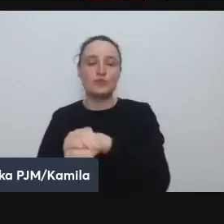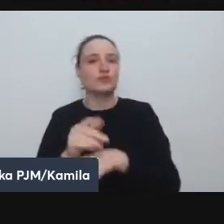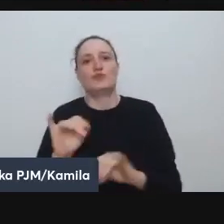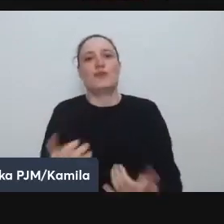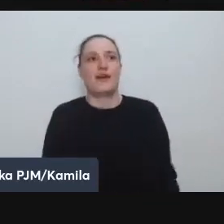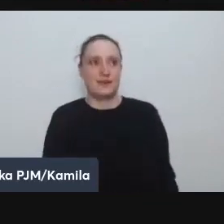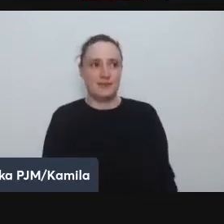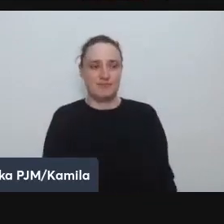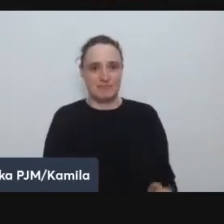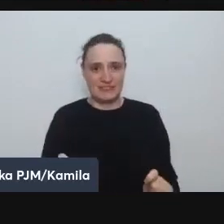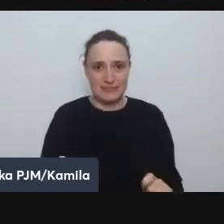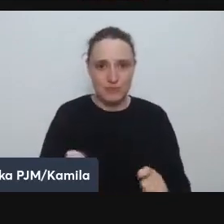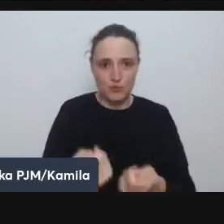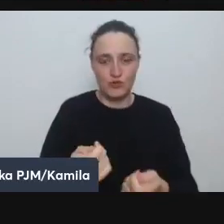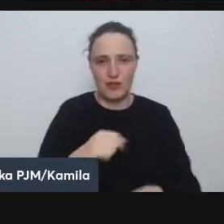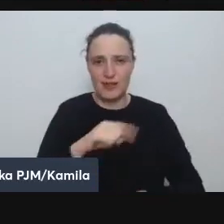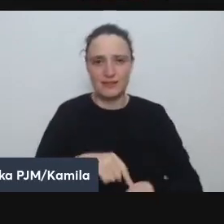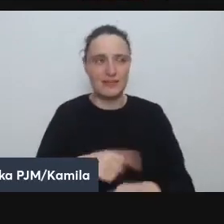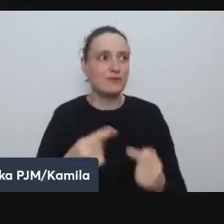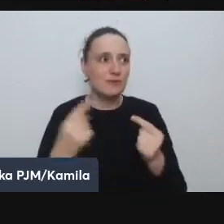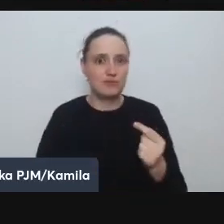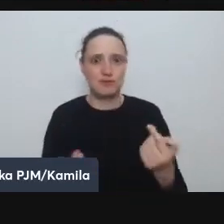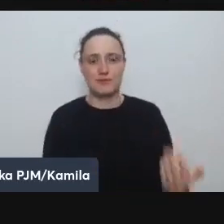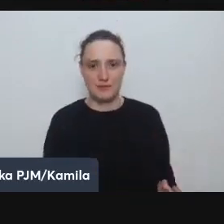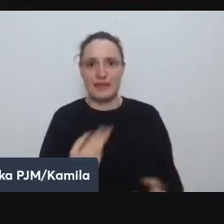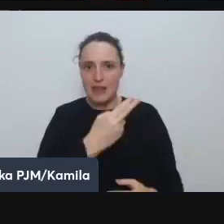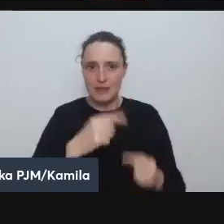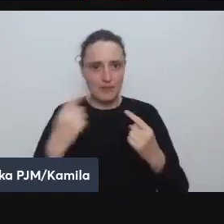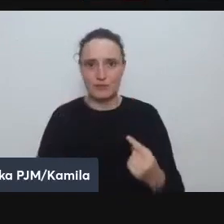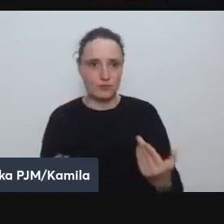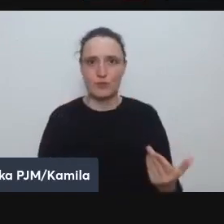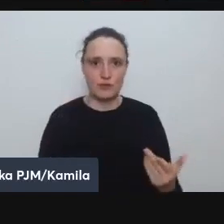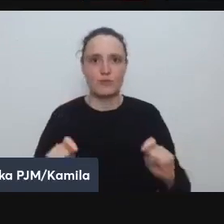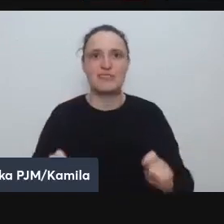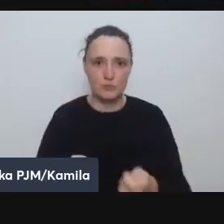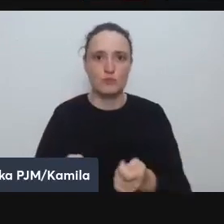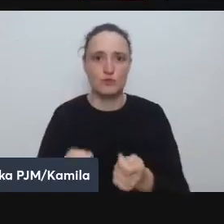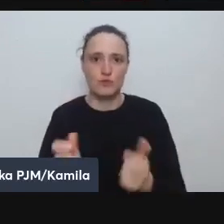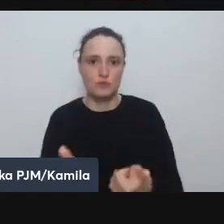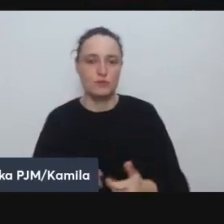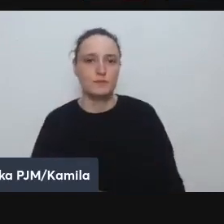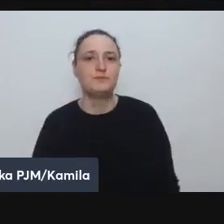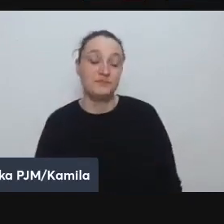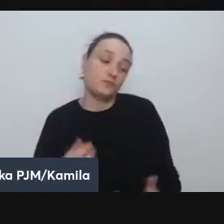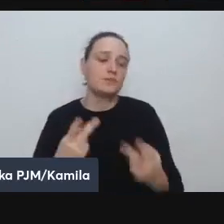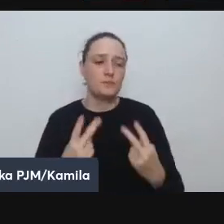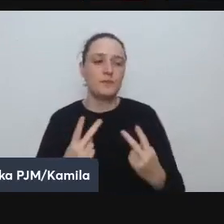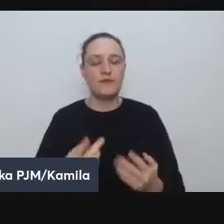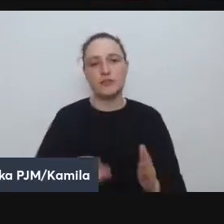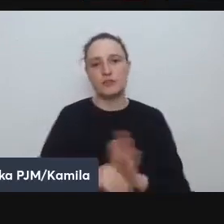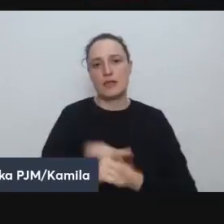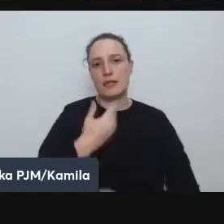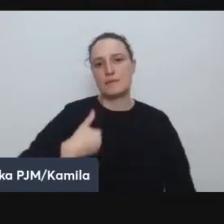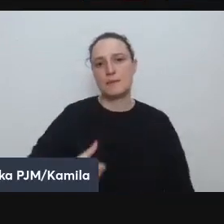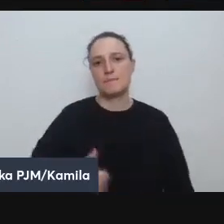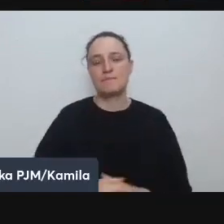nie, na tych lekcjach, bo to się po prostu będzie kłóciło. Więc to na przykład jest dla mnie ważne. I taka rzecz zupełnie